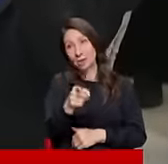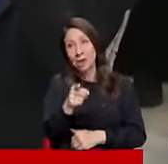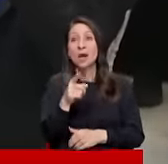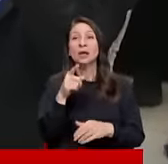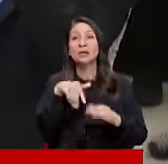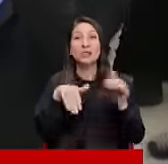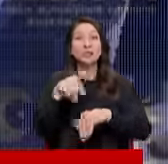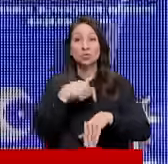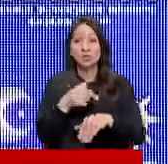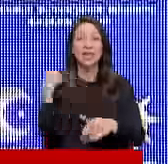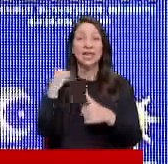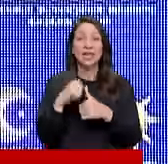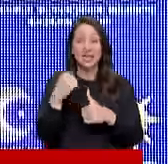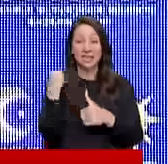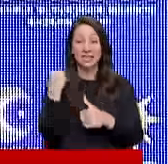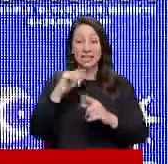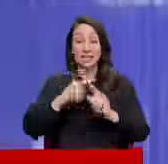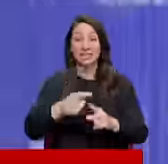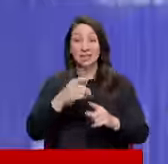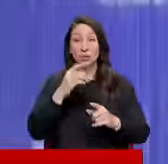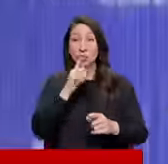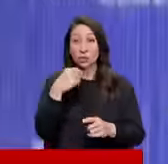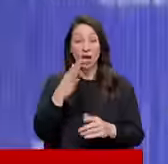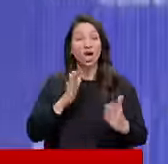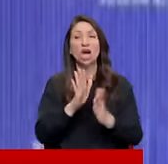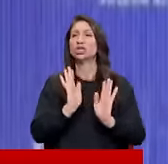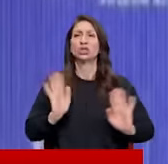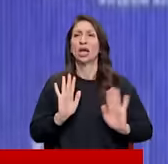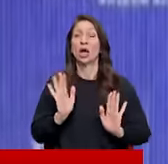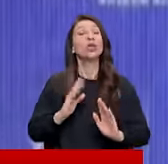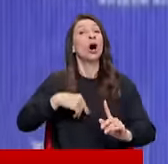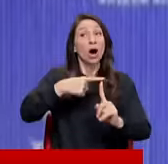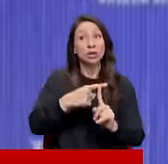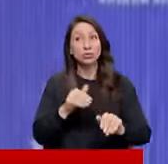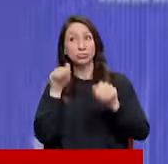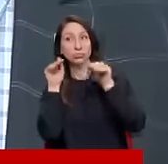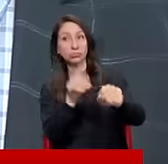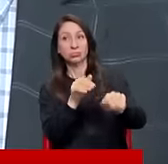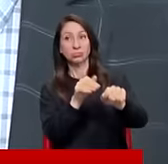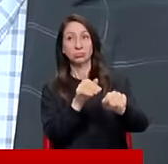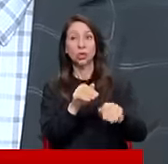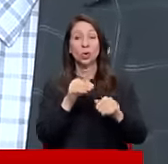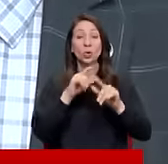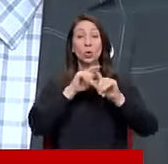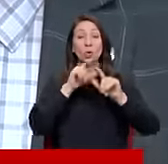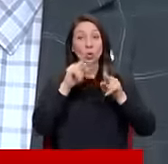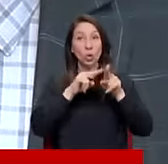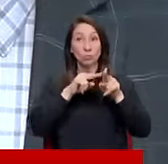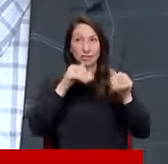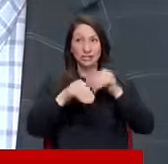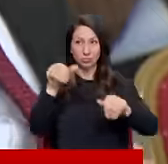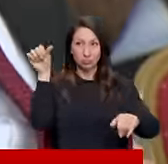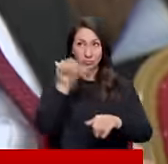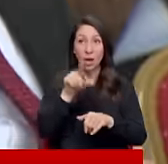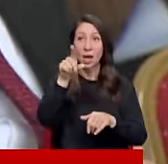Seçim sürecinde yeni taksi vaadi olan kuruma ise karşı çıkmadı, aksine slogan dahi yarattı. Kurum seçimi kaybetti,